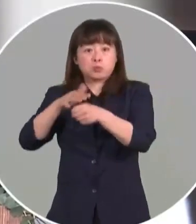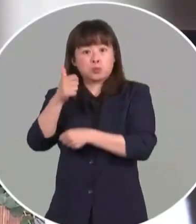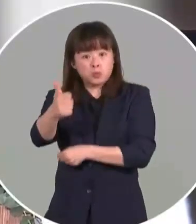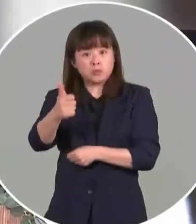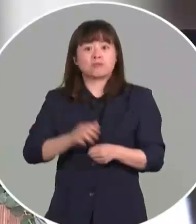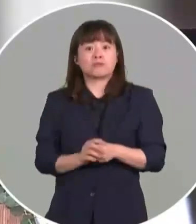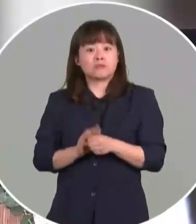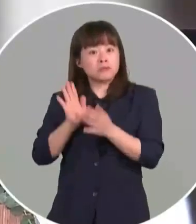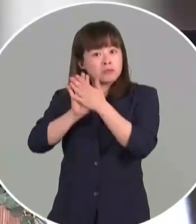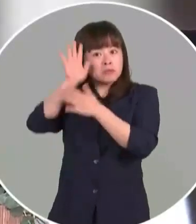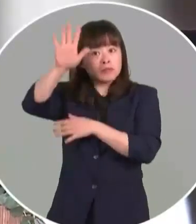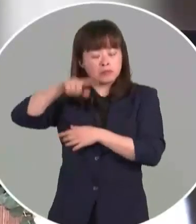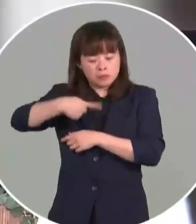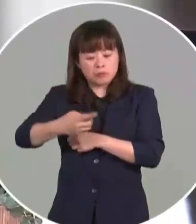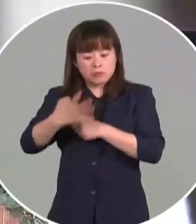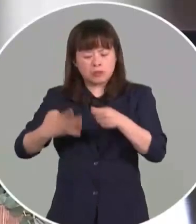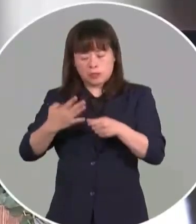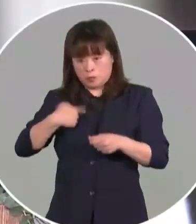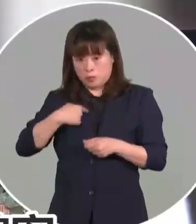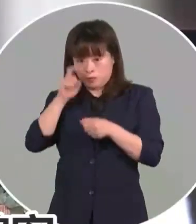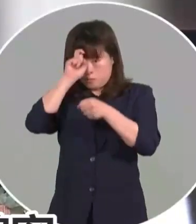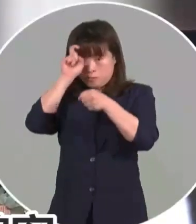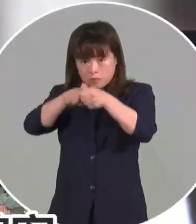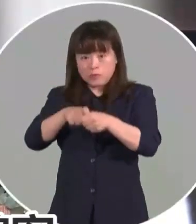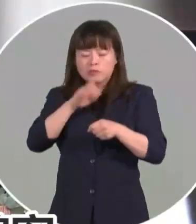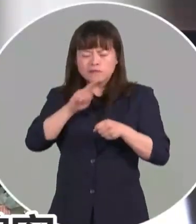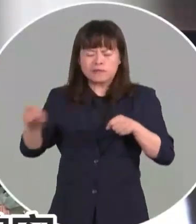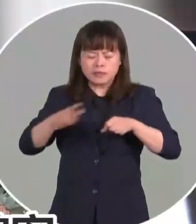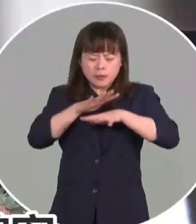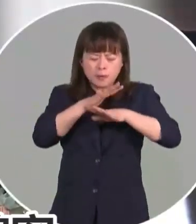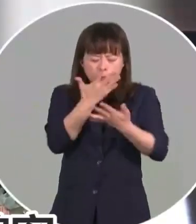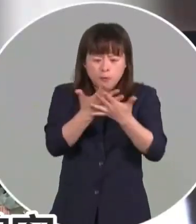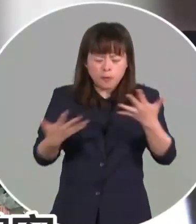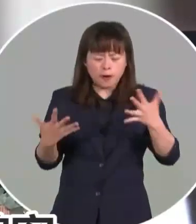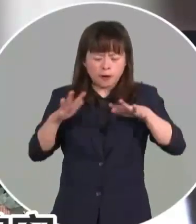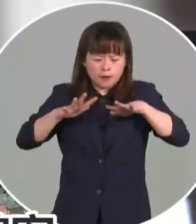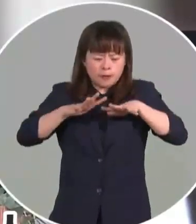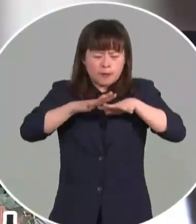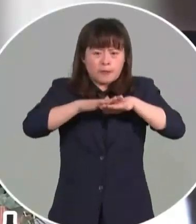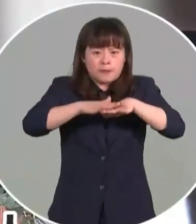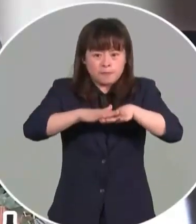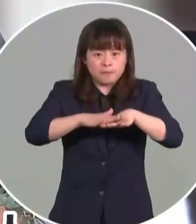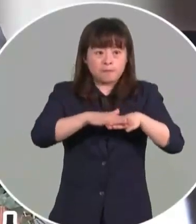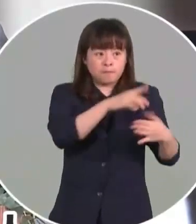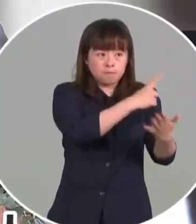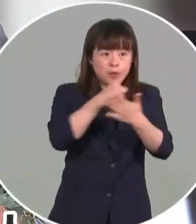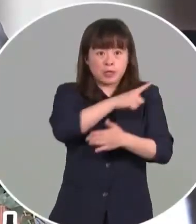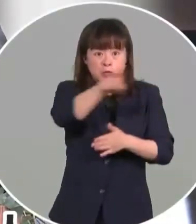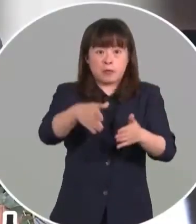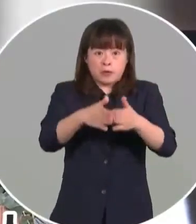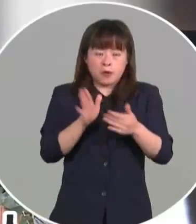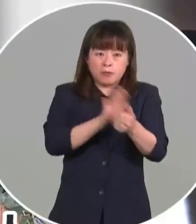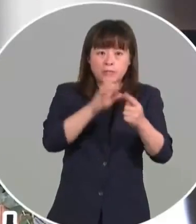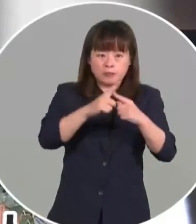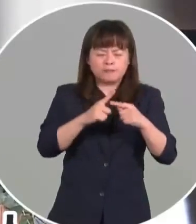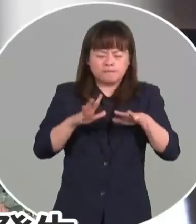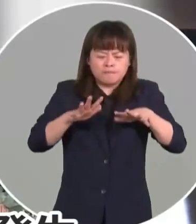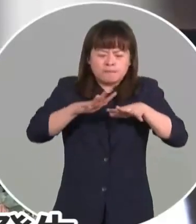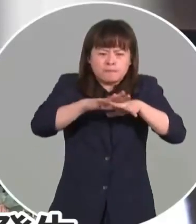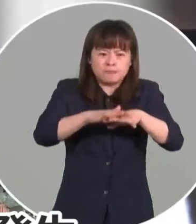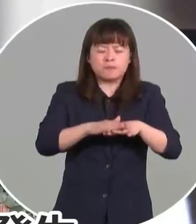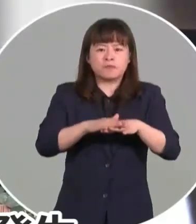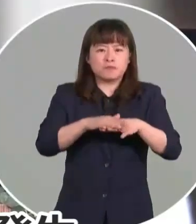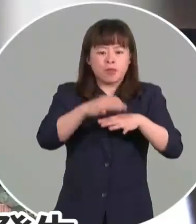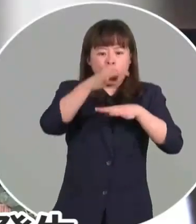来了。未来的四年，我的目标就是要把这张网做得更绵密，接住每一个需要帮助的人，